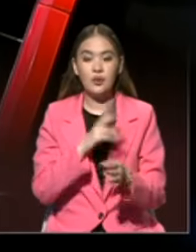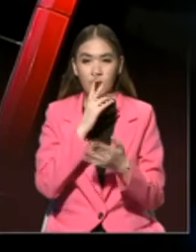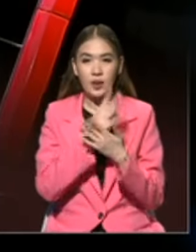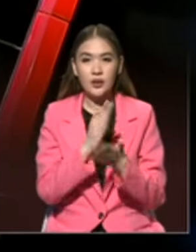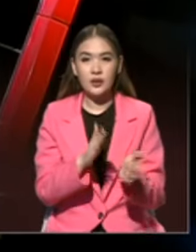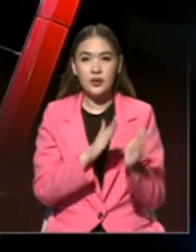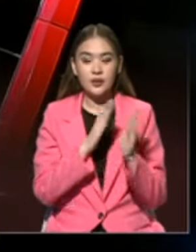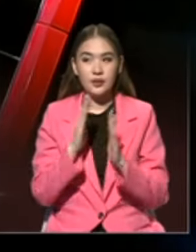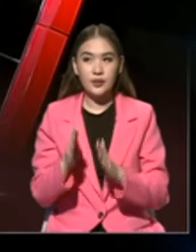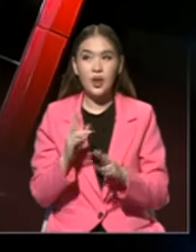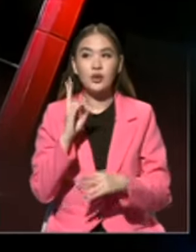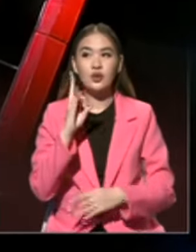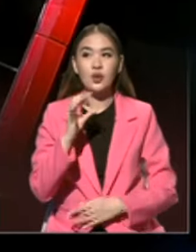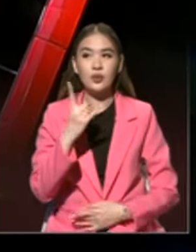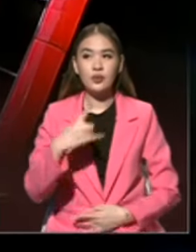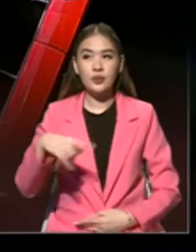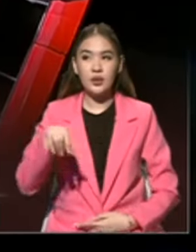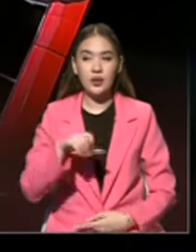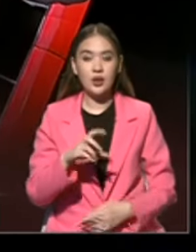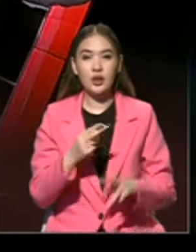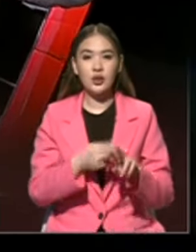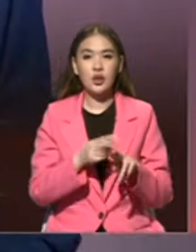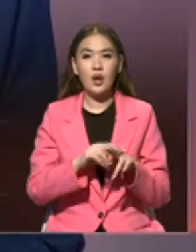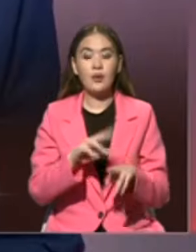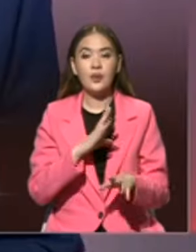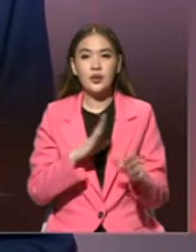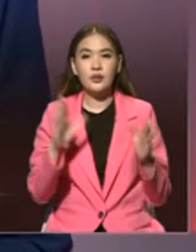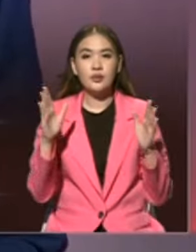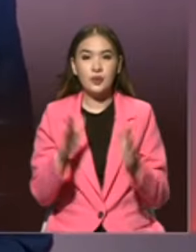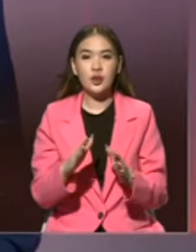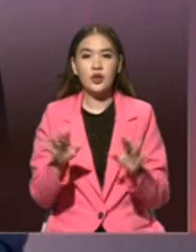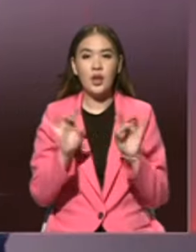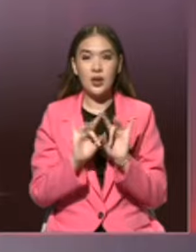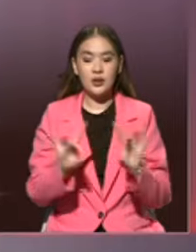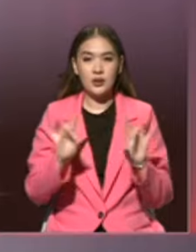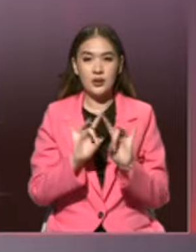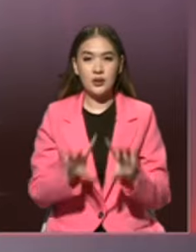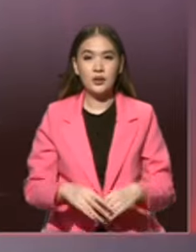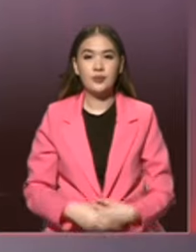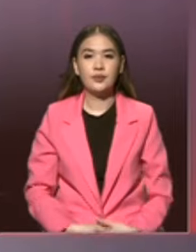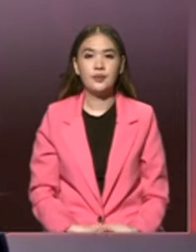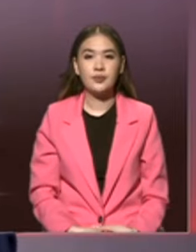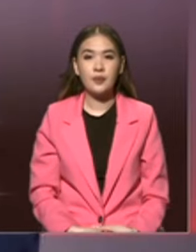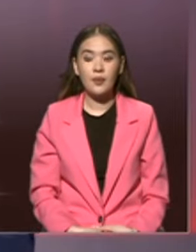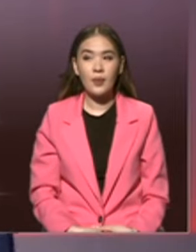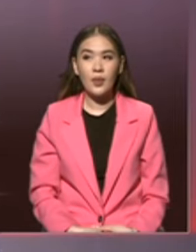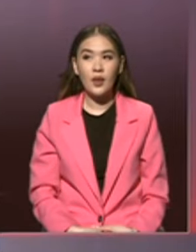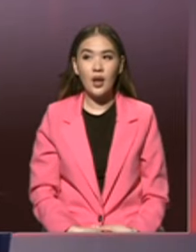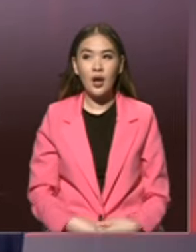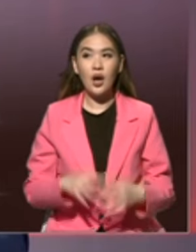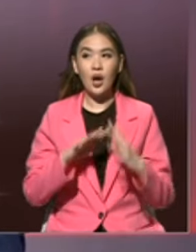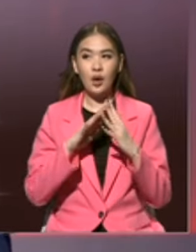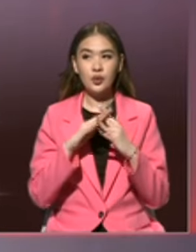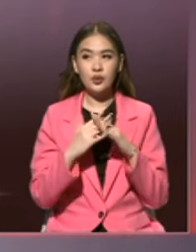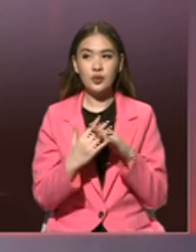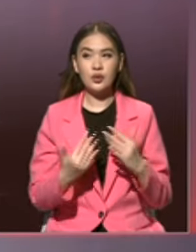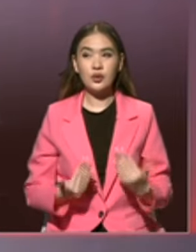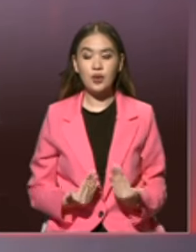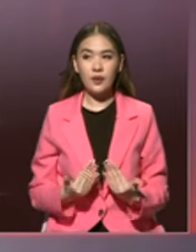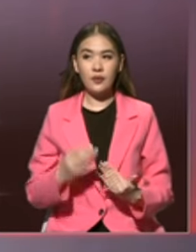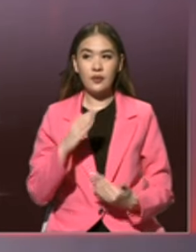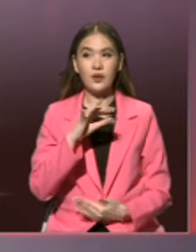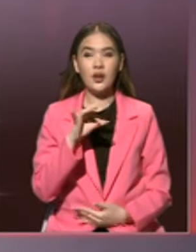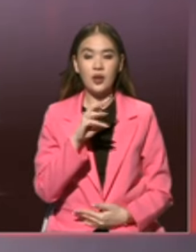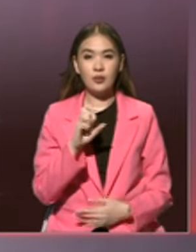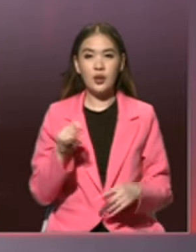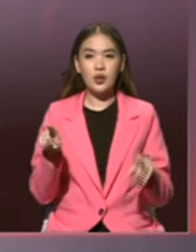тарапынан. Бірақ та кейбір кемшіліктер бар, оны айта кету керек. Мынау ауыл тұрғындары мен біздің фермерлердің